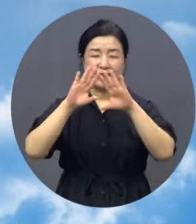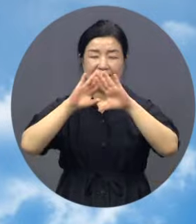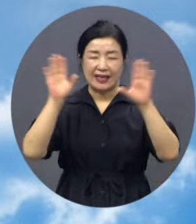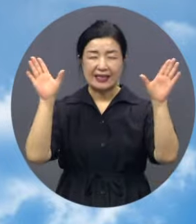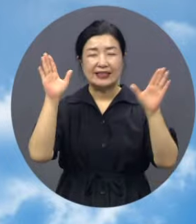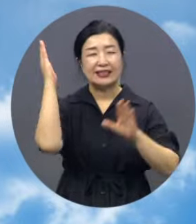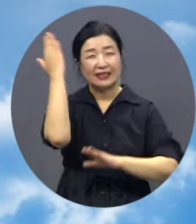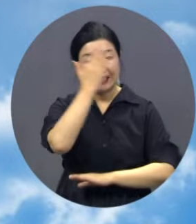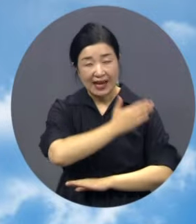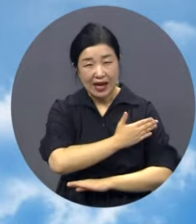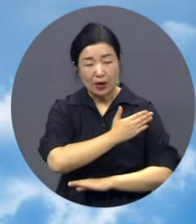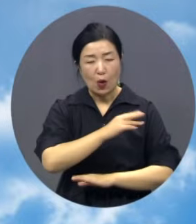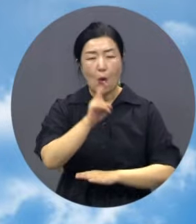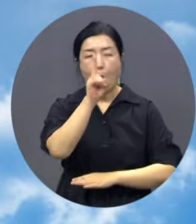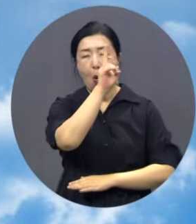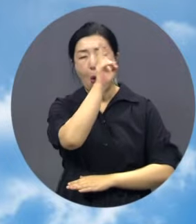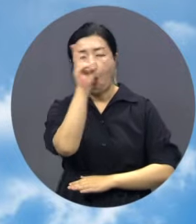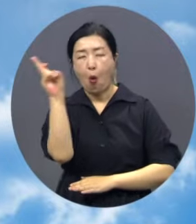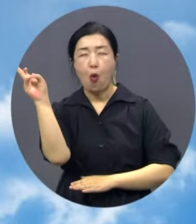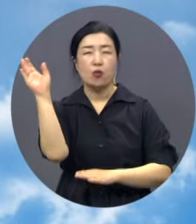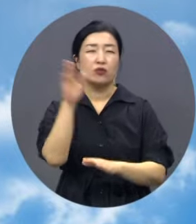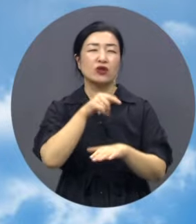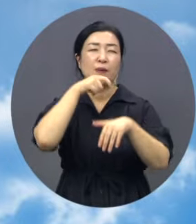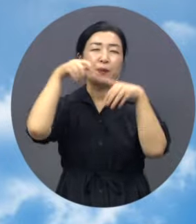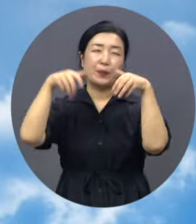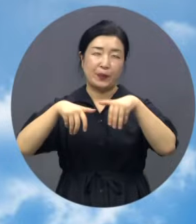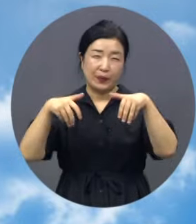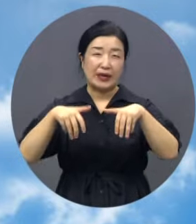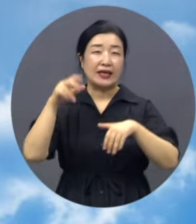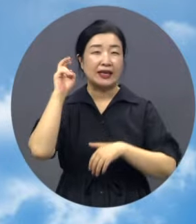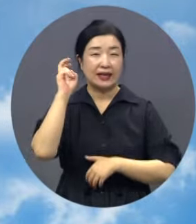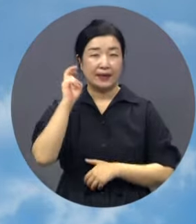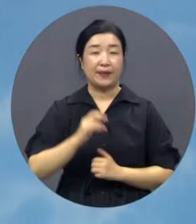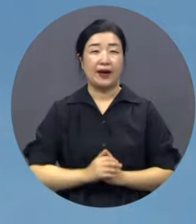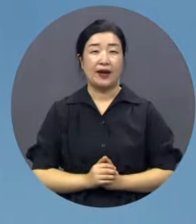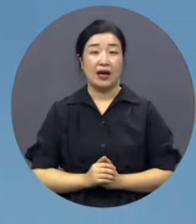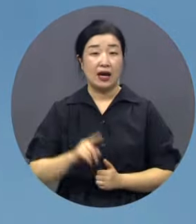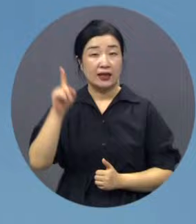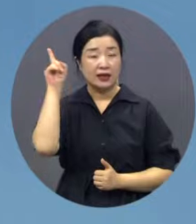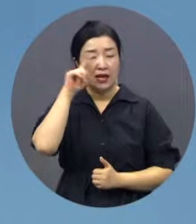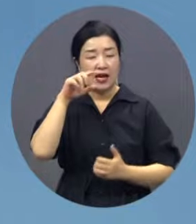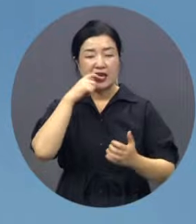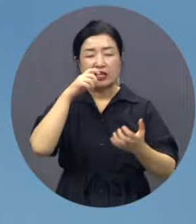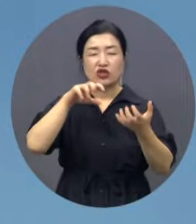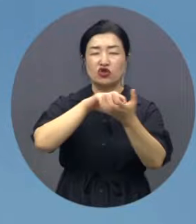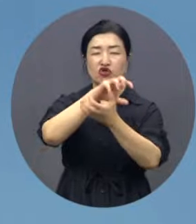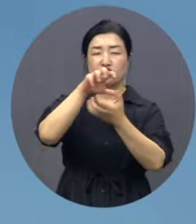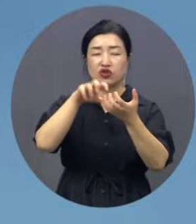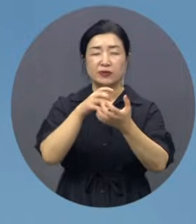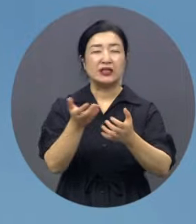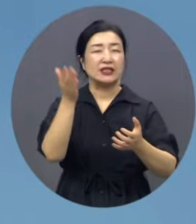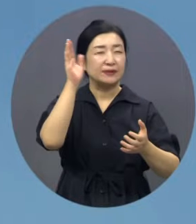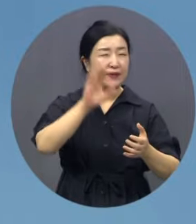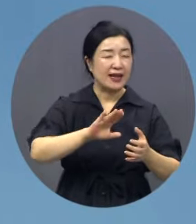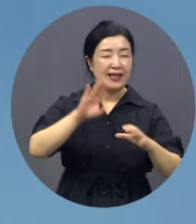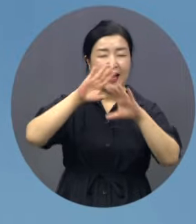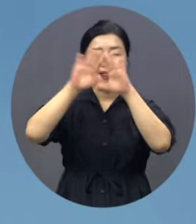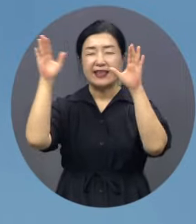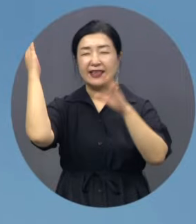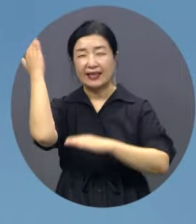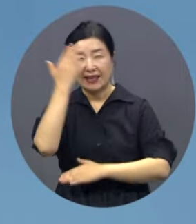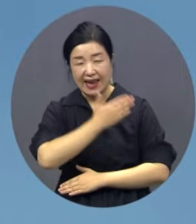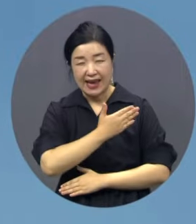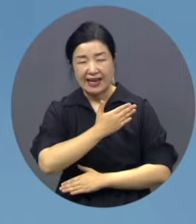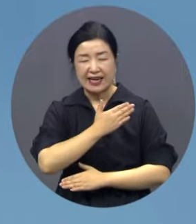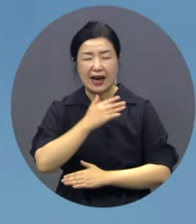기압골의 영향으로 오후부터 비가 내릴 것으로 예상됩니다 내일도 구름낀 가운데 하늘은 맑겠습니다 햇볕이 강에서